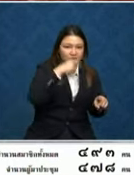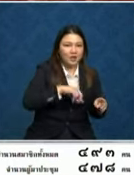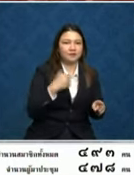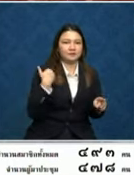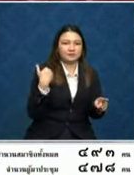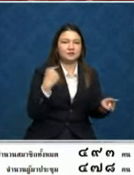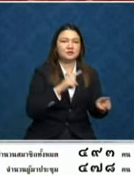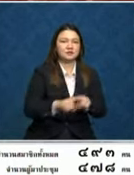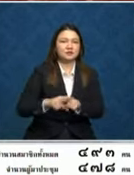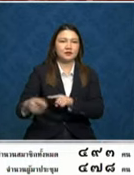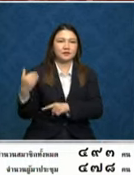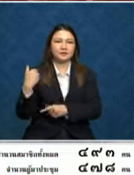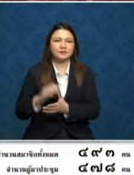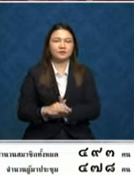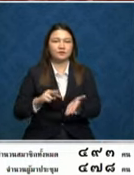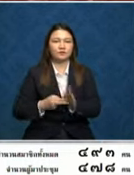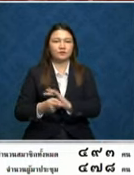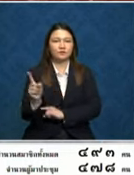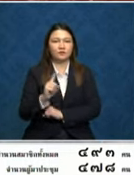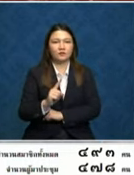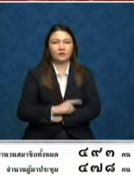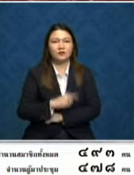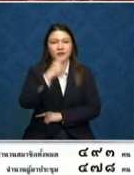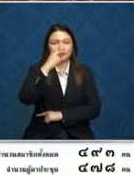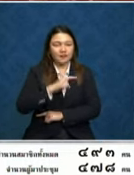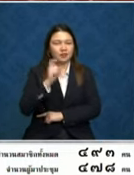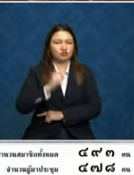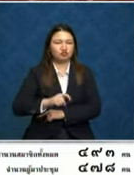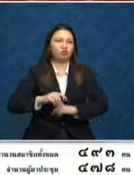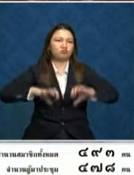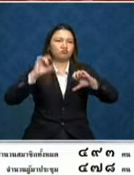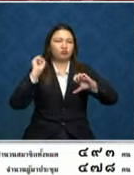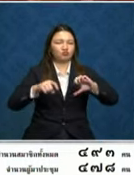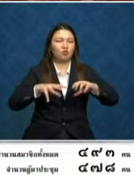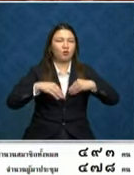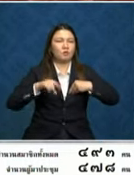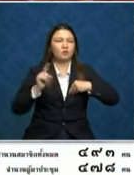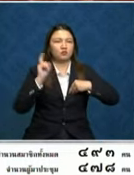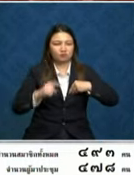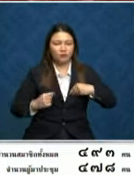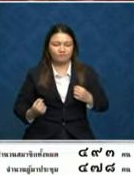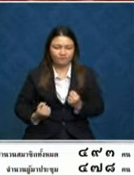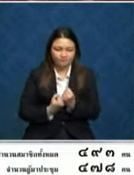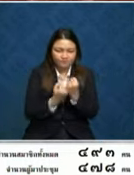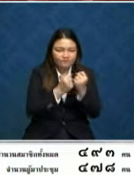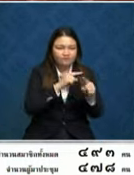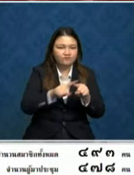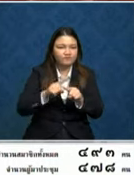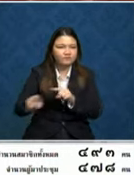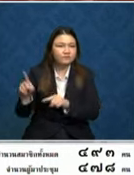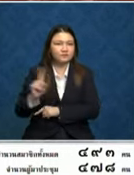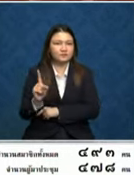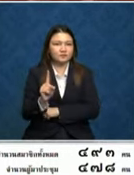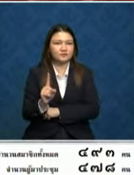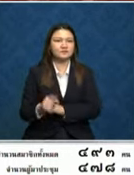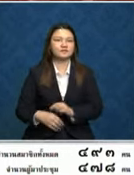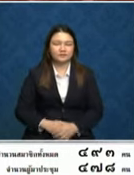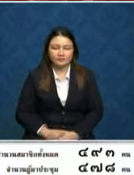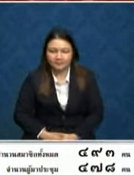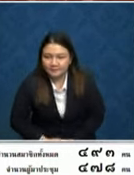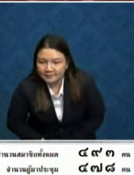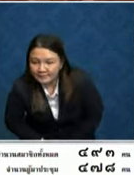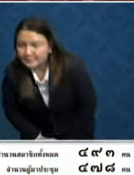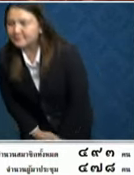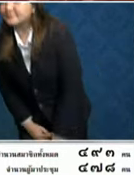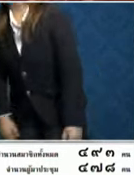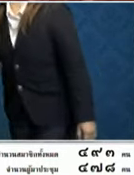าเรื่องนี้ค่ะรัฐบาลไทยสามารถพิสูจน์ให้เวทีโลกเห็นนะคะถึงความตั้งใจจริงของเราได้ง่ายๆค่ะโดยที่ไม่จำเป็นต้อง